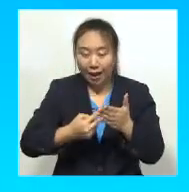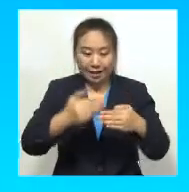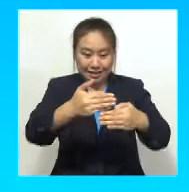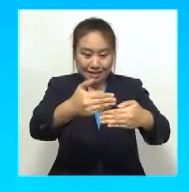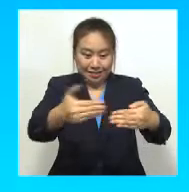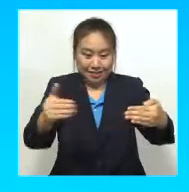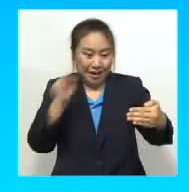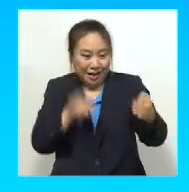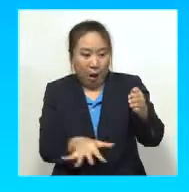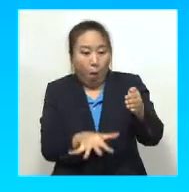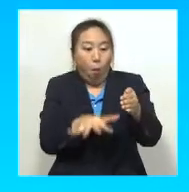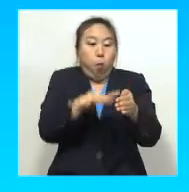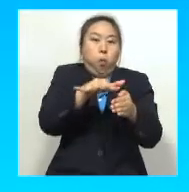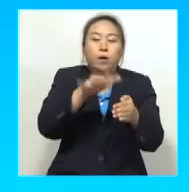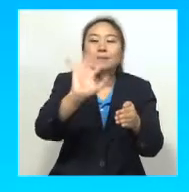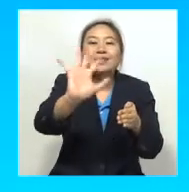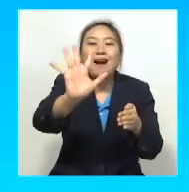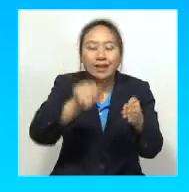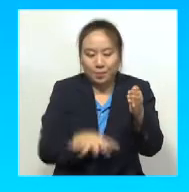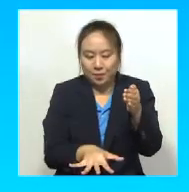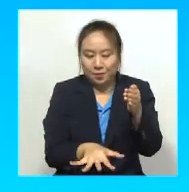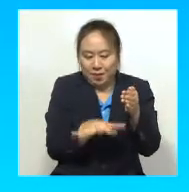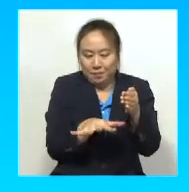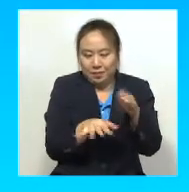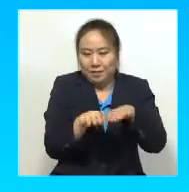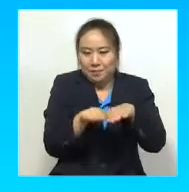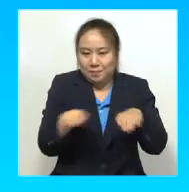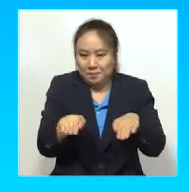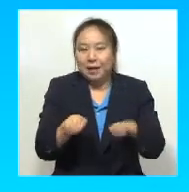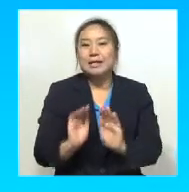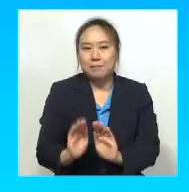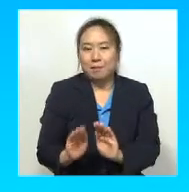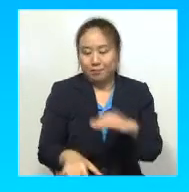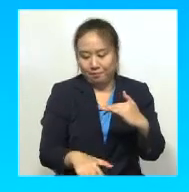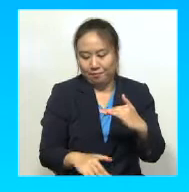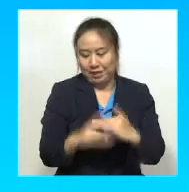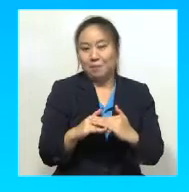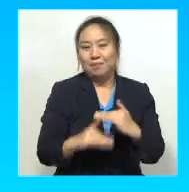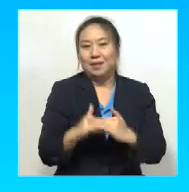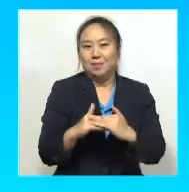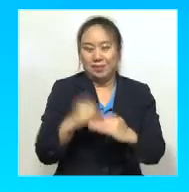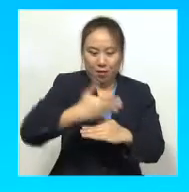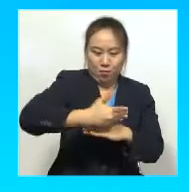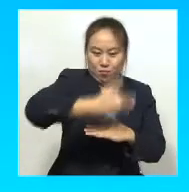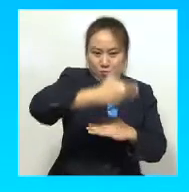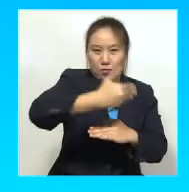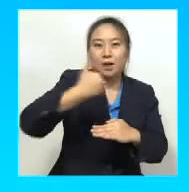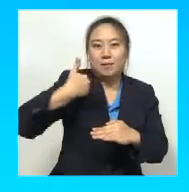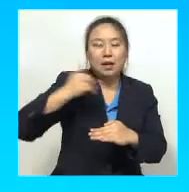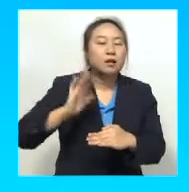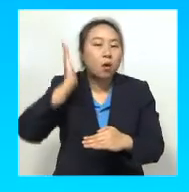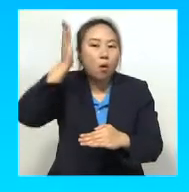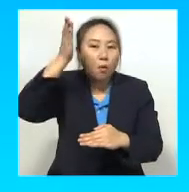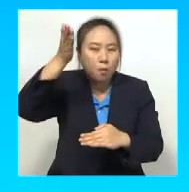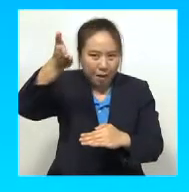เขื่อนแต่เป็นระดับเก็บกักที่เก็บกักเอาไว้สำหรับการบริหารการน้ำซึ่งในอนาคตข้างหน้ามันจะมีความปลอดภัย